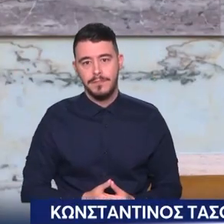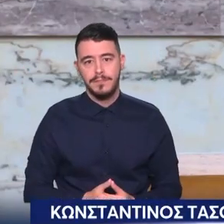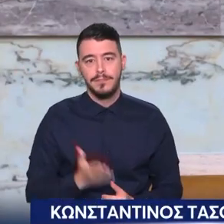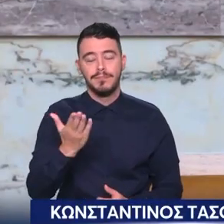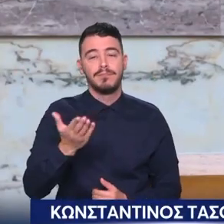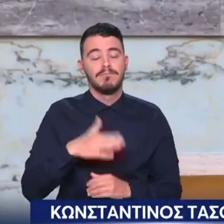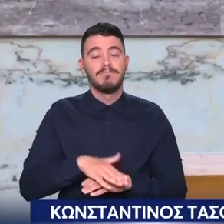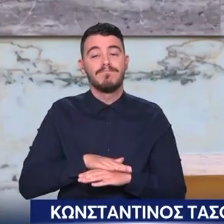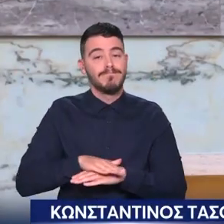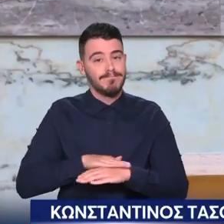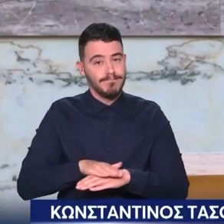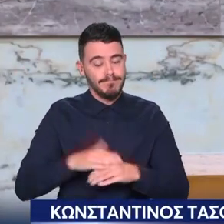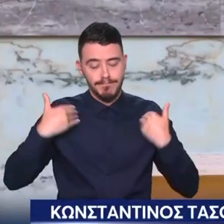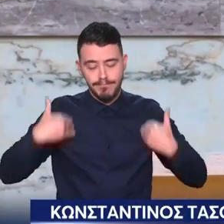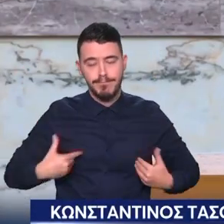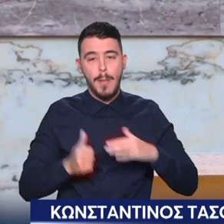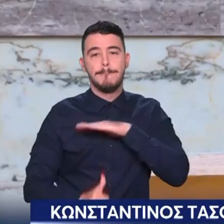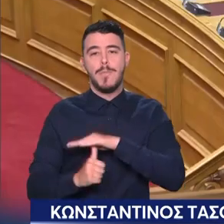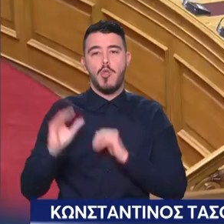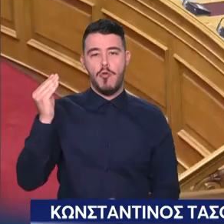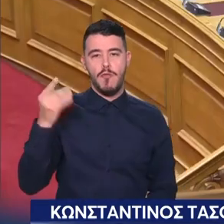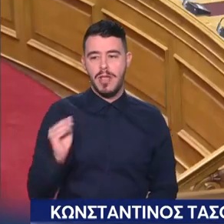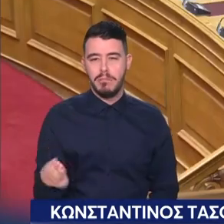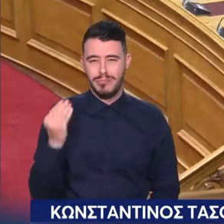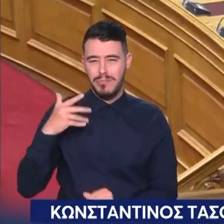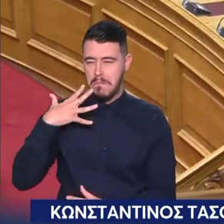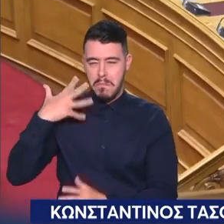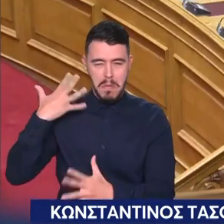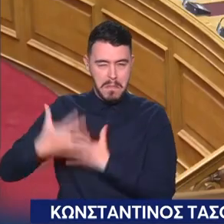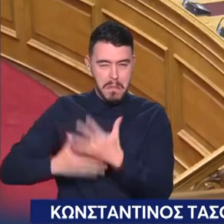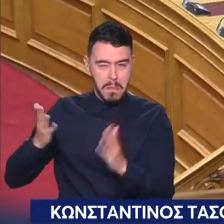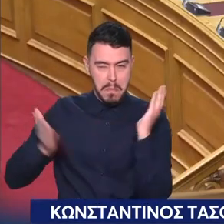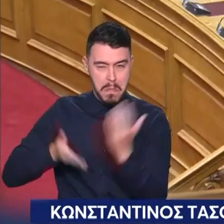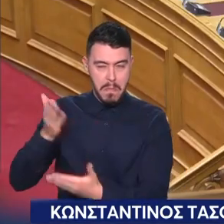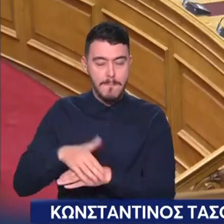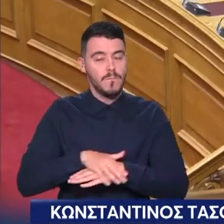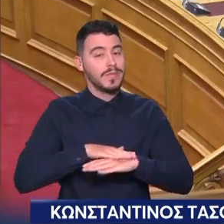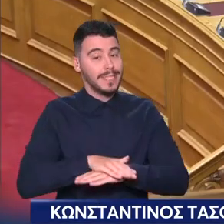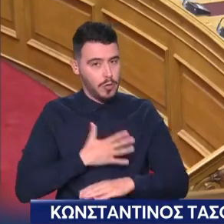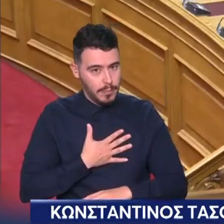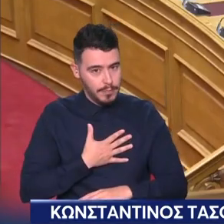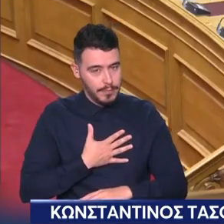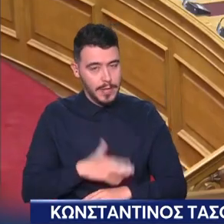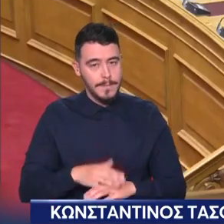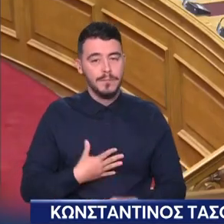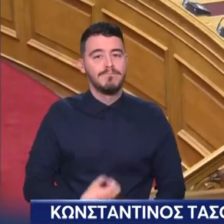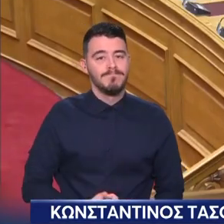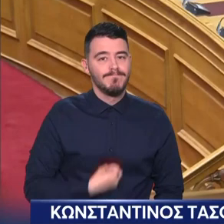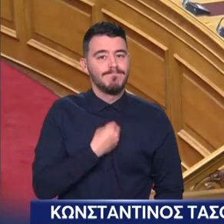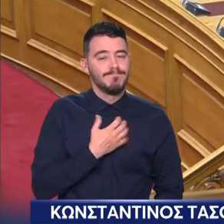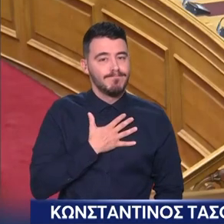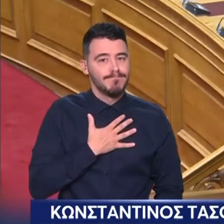ζητώ συγγνώμη ως πρόεδρος της Βουλής για αυτό το περιστατικό. Αισθάνομαι ότι με αφορά και